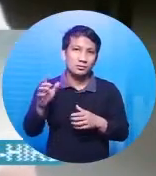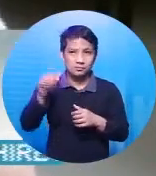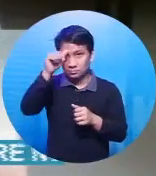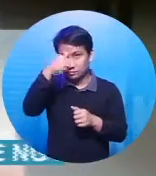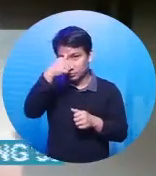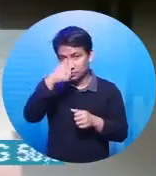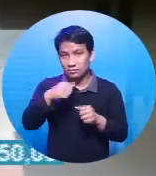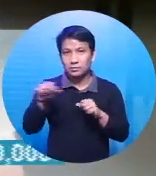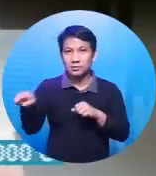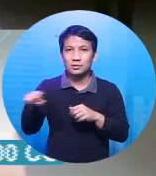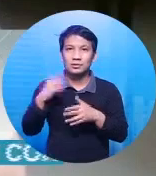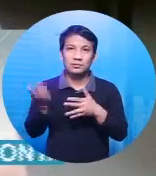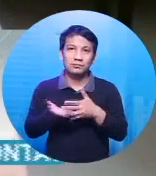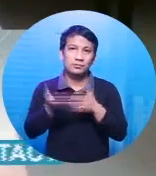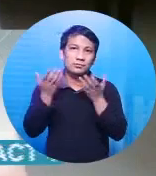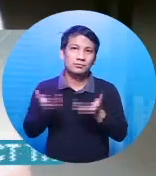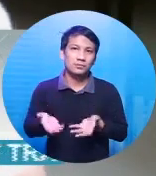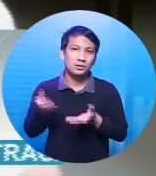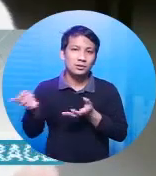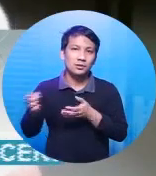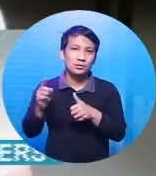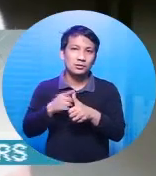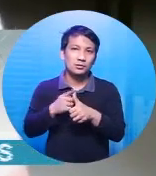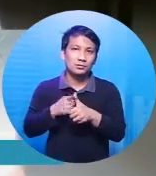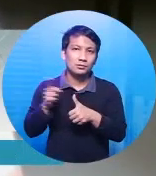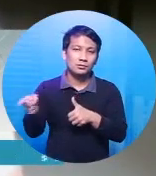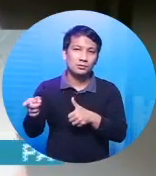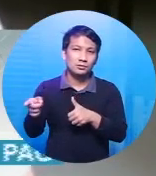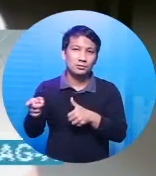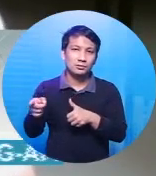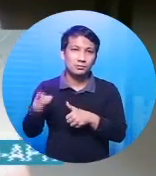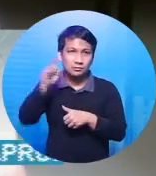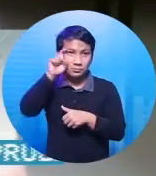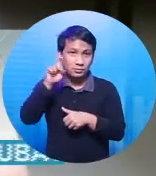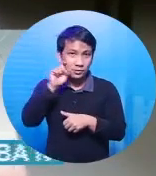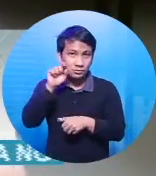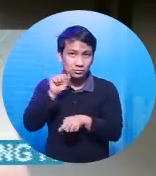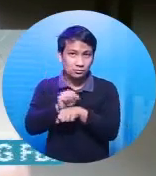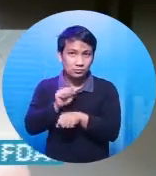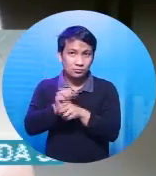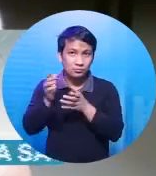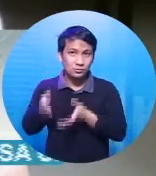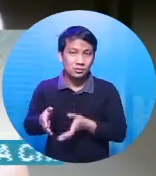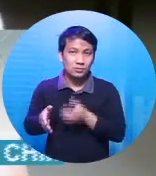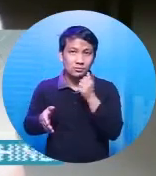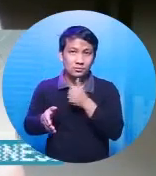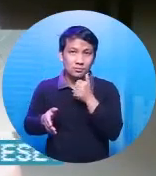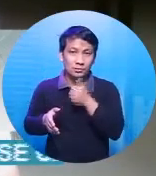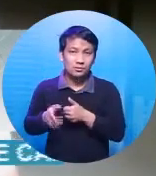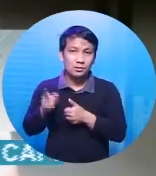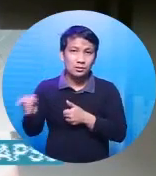na yung mga allegations niya medyo mabigat. First, inallege niya na isang sex worker itong babae dahil nga siya